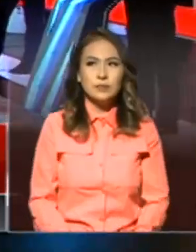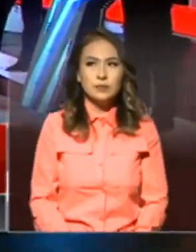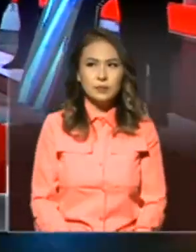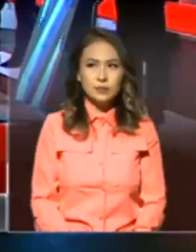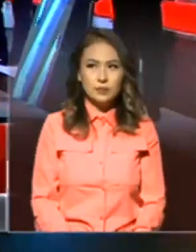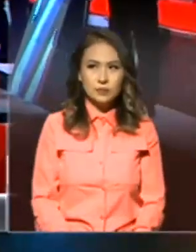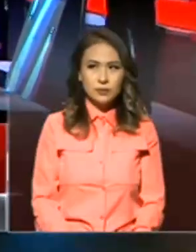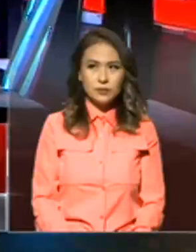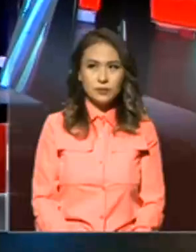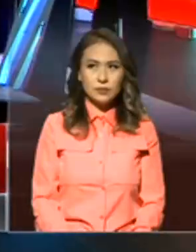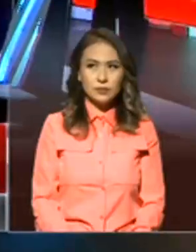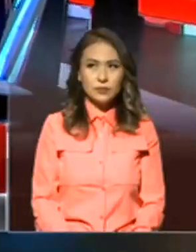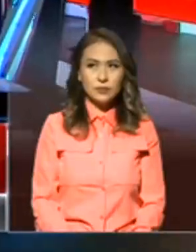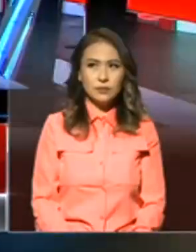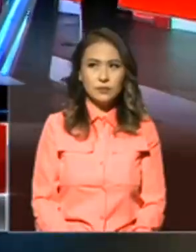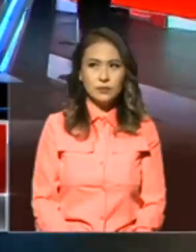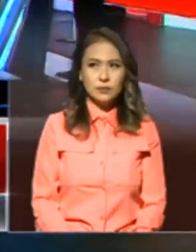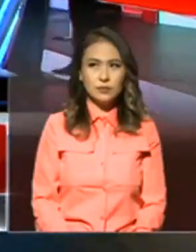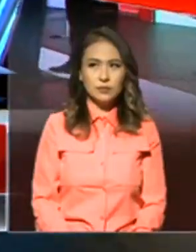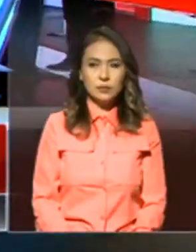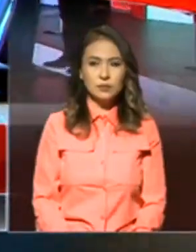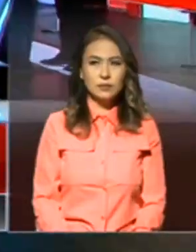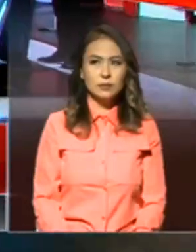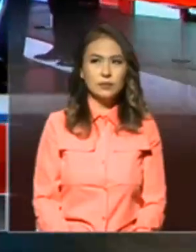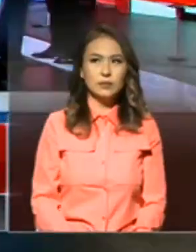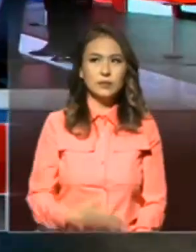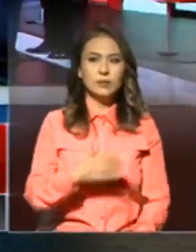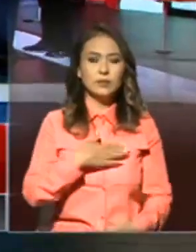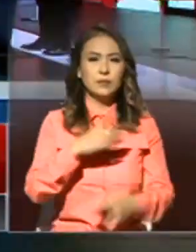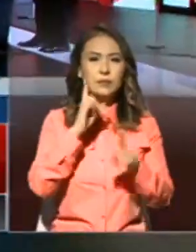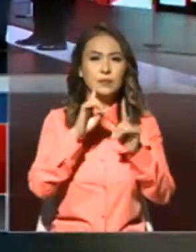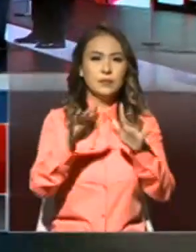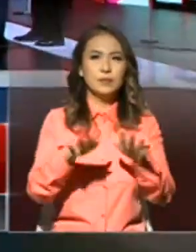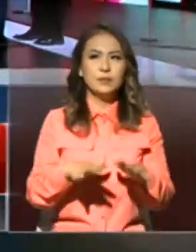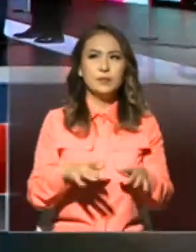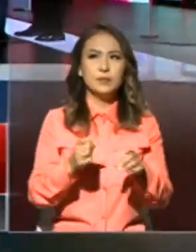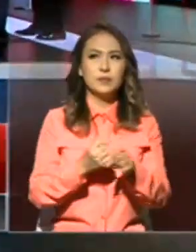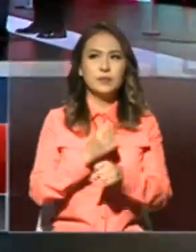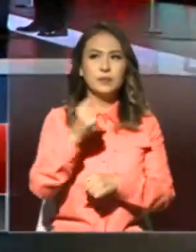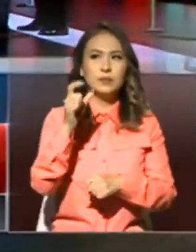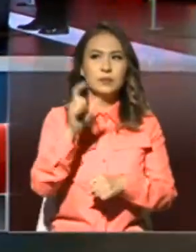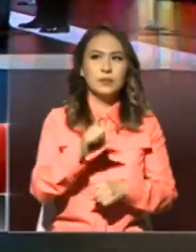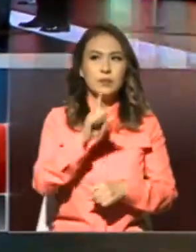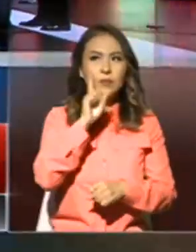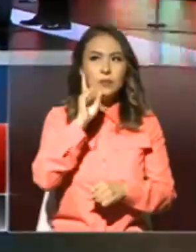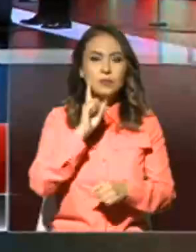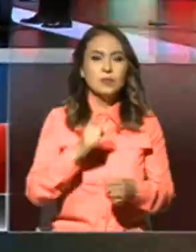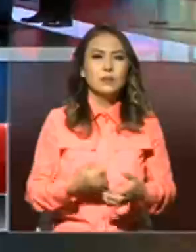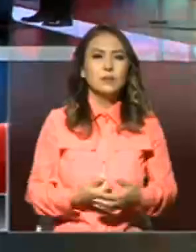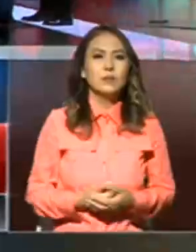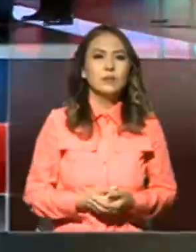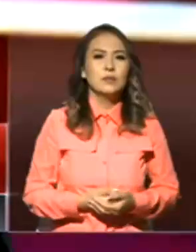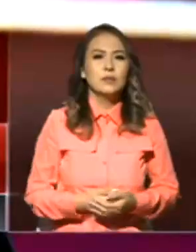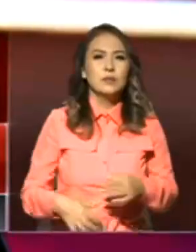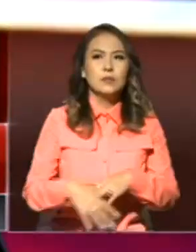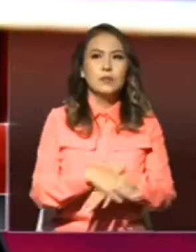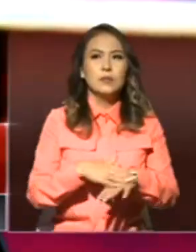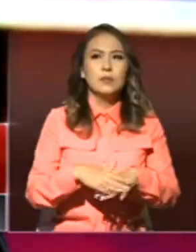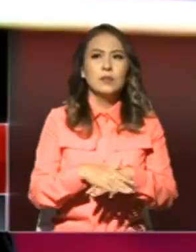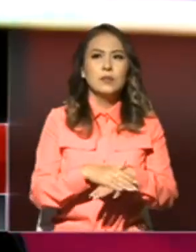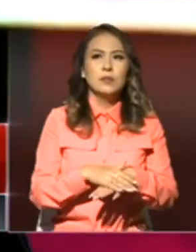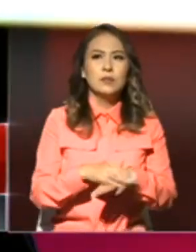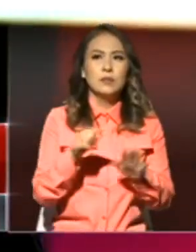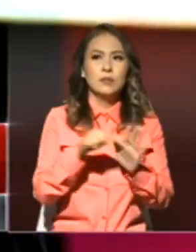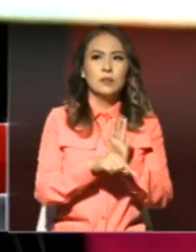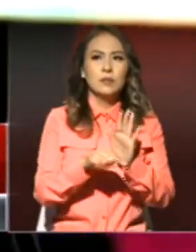Иә. Жастардың жаны айқайын дейікші. Мен енді парламентқа жаңадан сайланған жаспын ғой, қара халықтың арасынан келдім. Оның